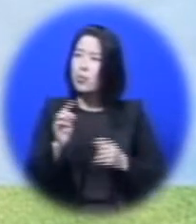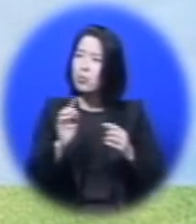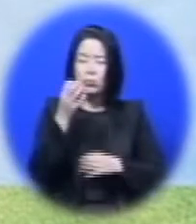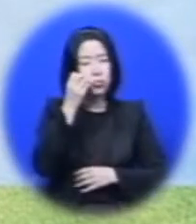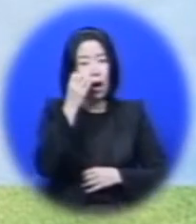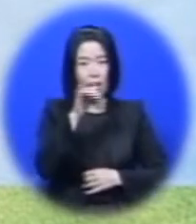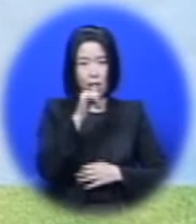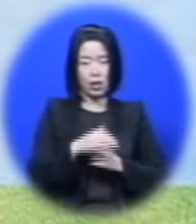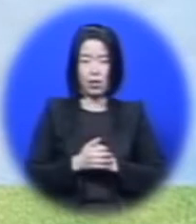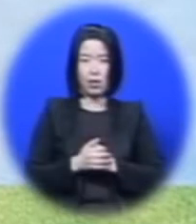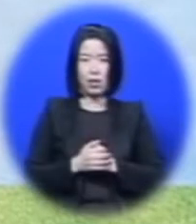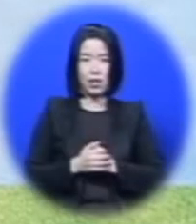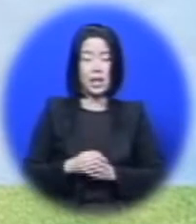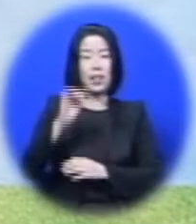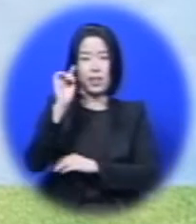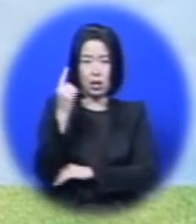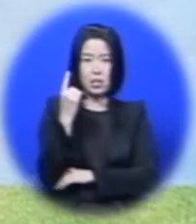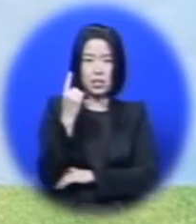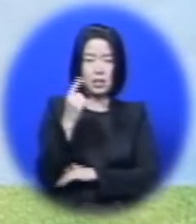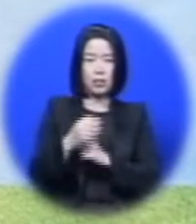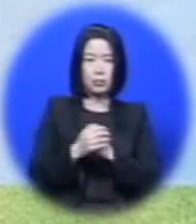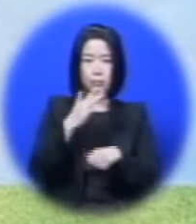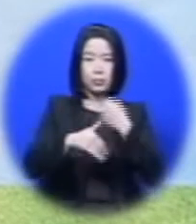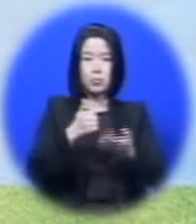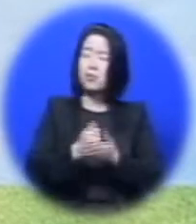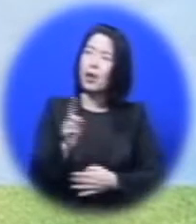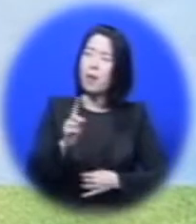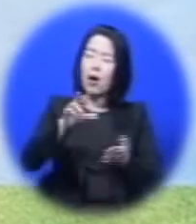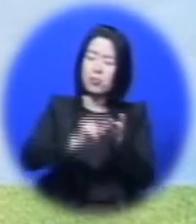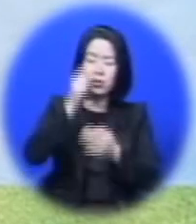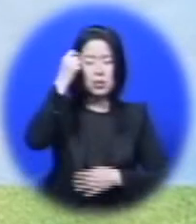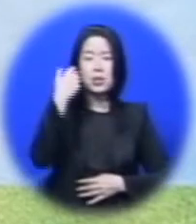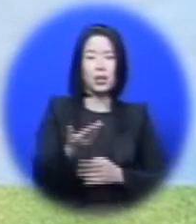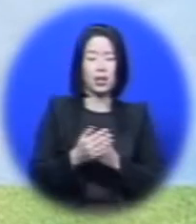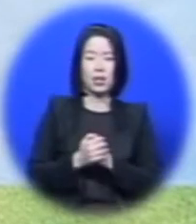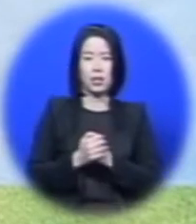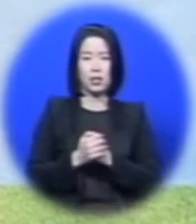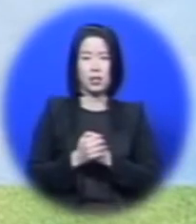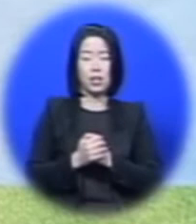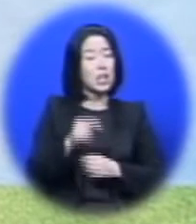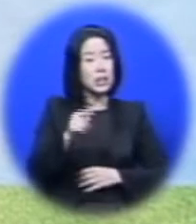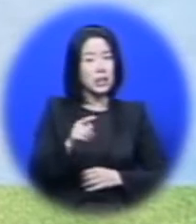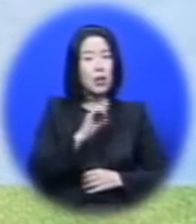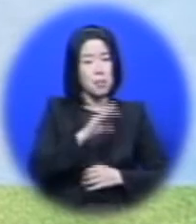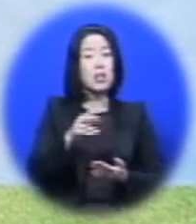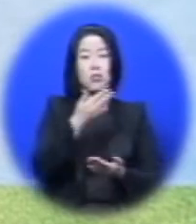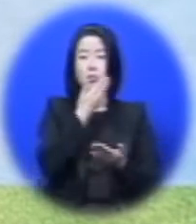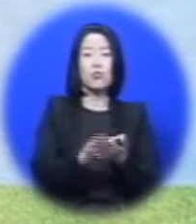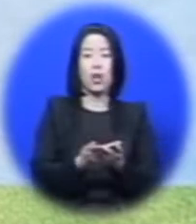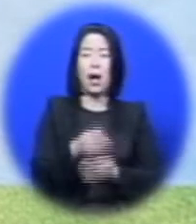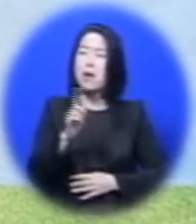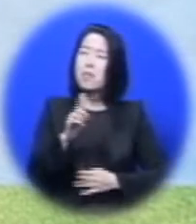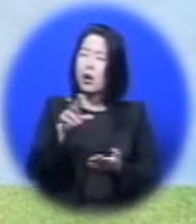이상한 거죠? 다윗은 하나님 뭐가 문제입니까? 그것만 중요한 거예요.